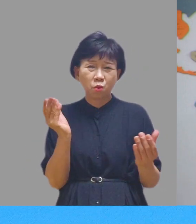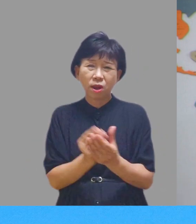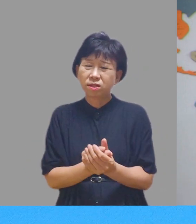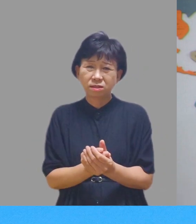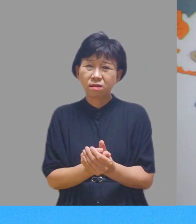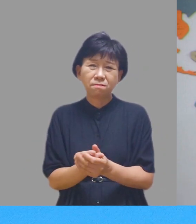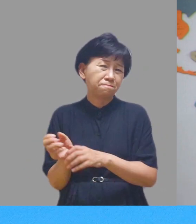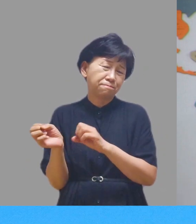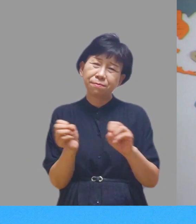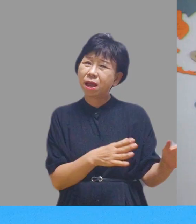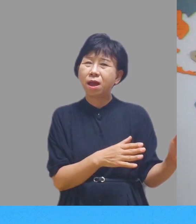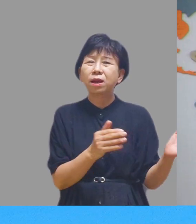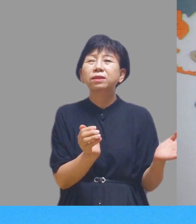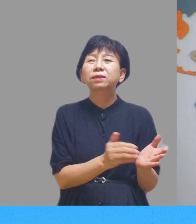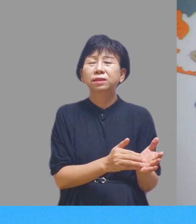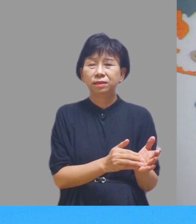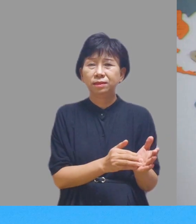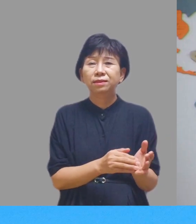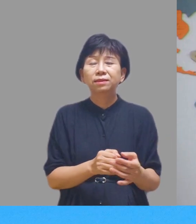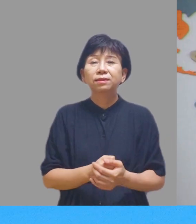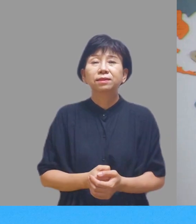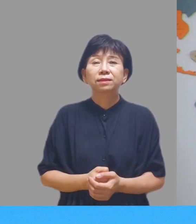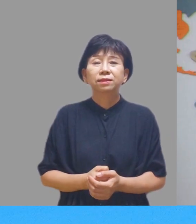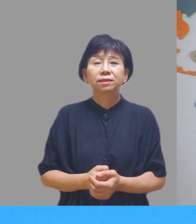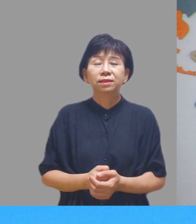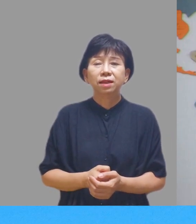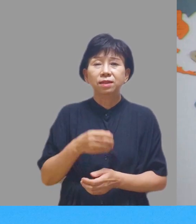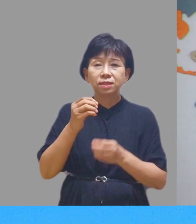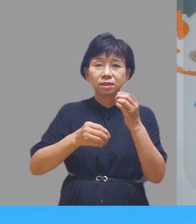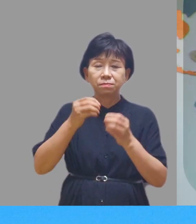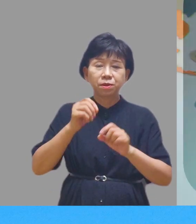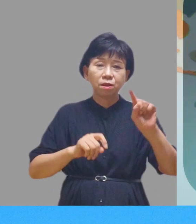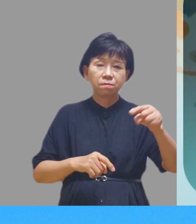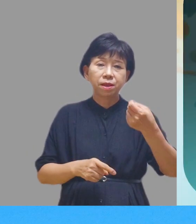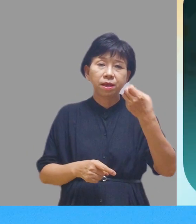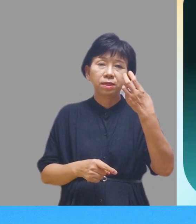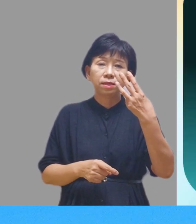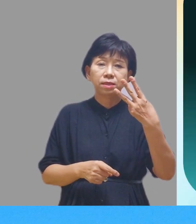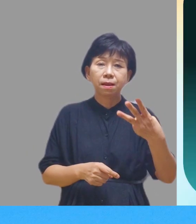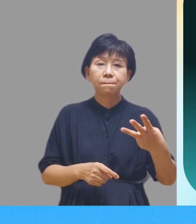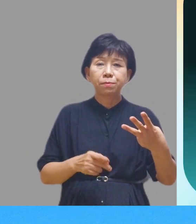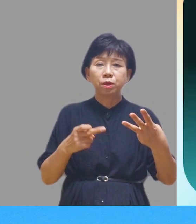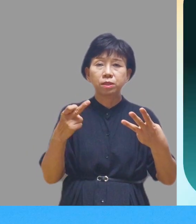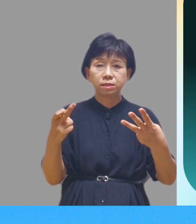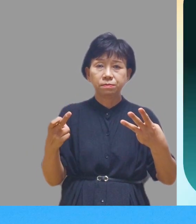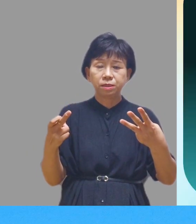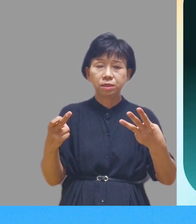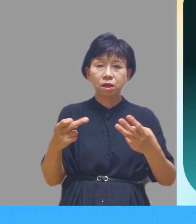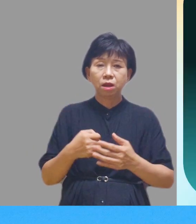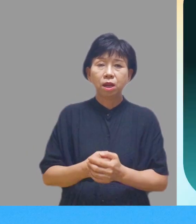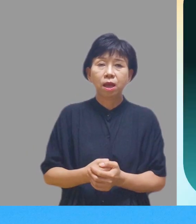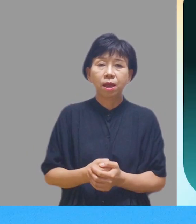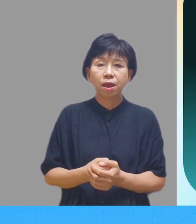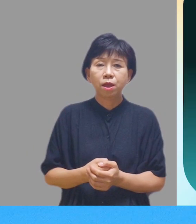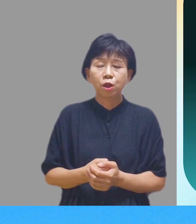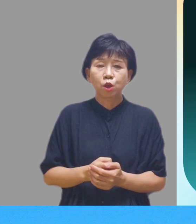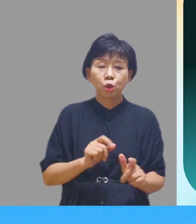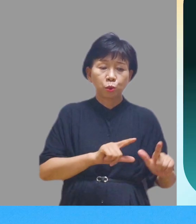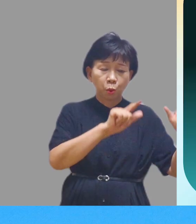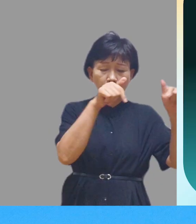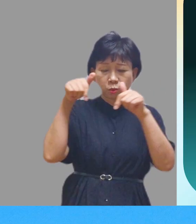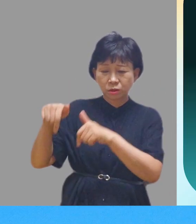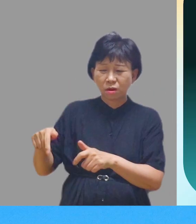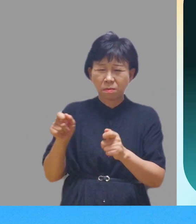떠나보냈다라는 의미입니다. 시편 103편 12절에도 이렇게 고백합니다. 동이 서에서 먼 것